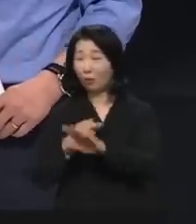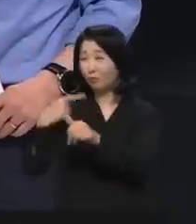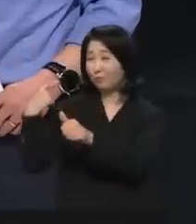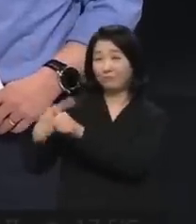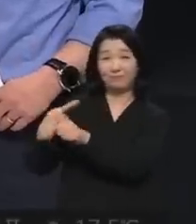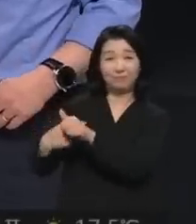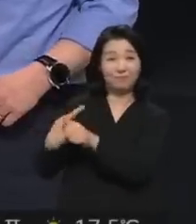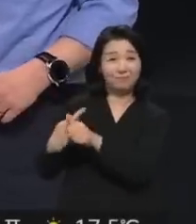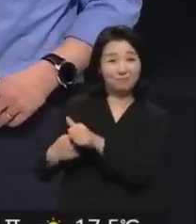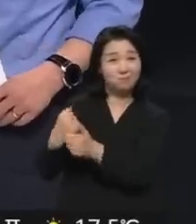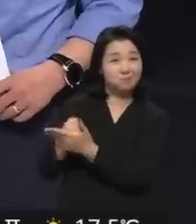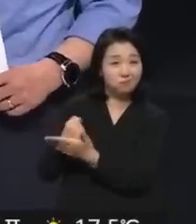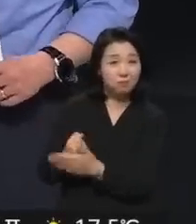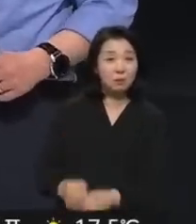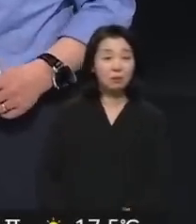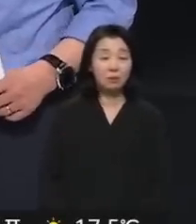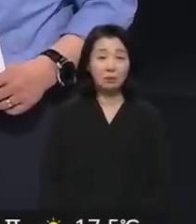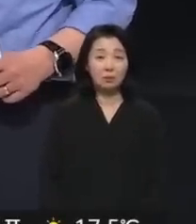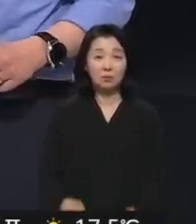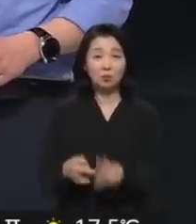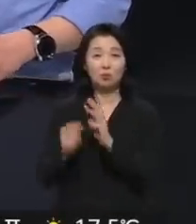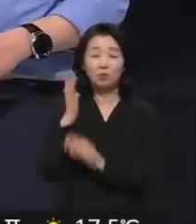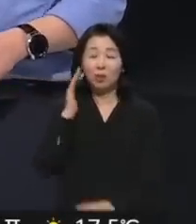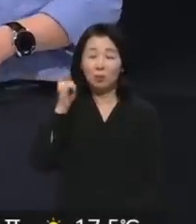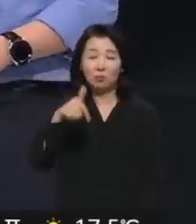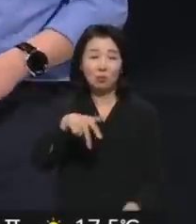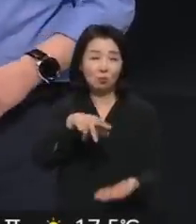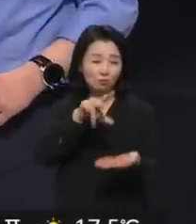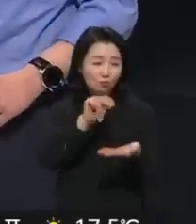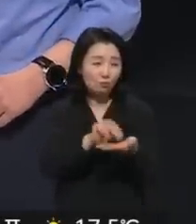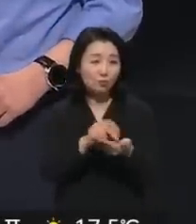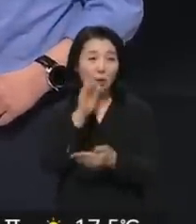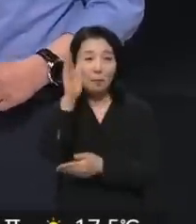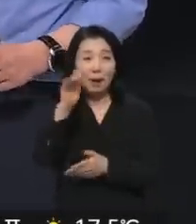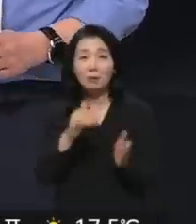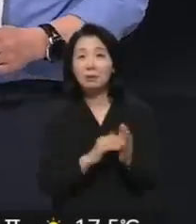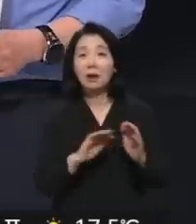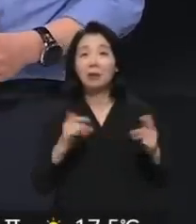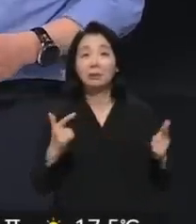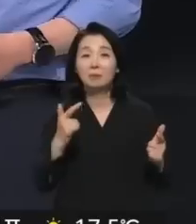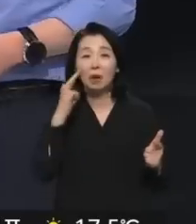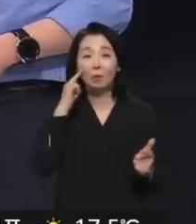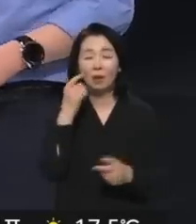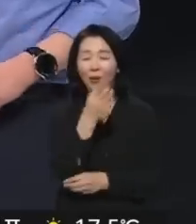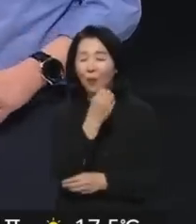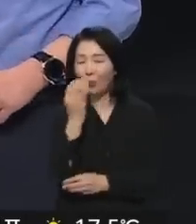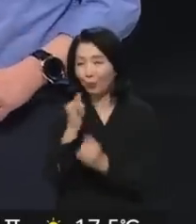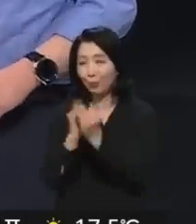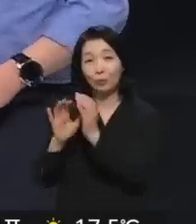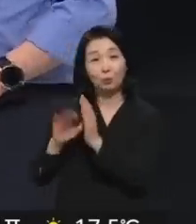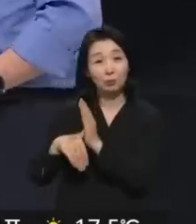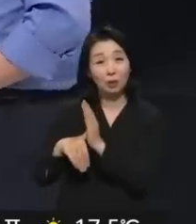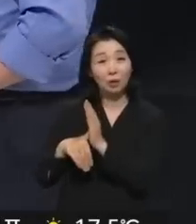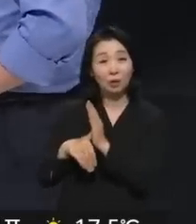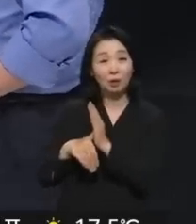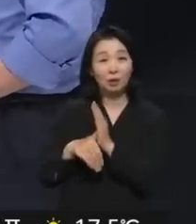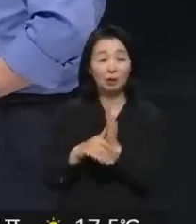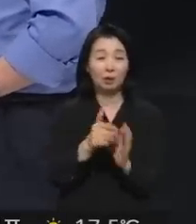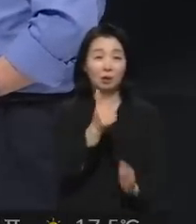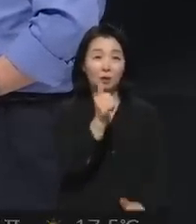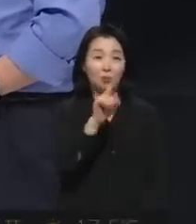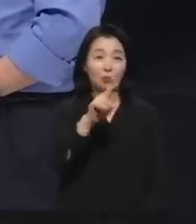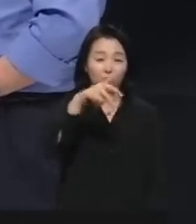샀죠. 윤 대통령의 문제적 발언은 여기서 끝나지 않았는데요. 한 언론과 인터뷰에서